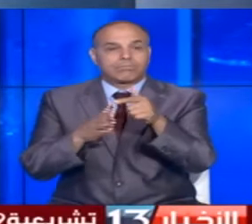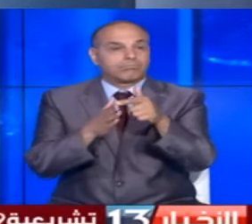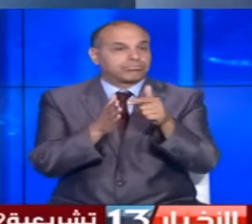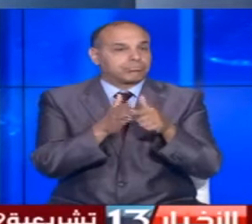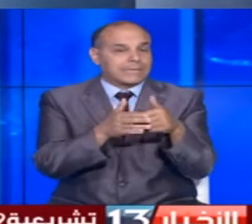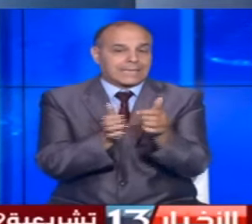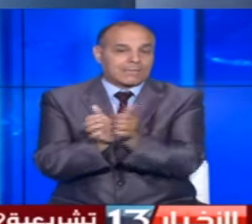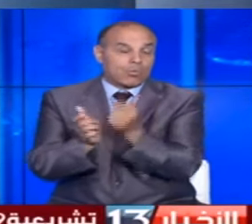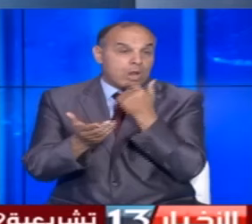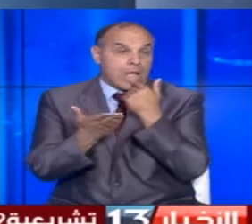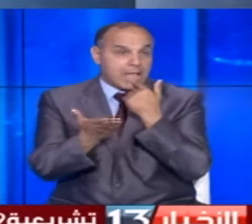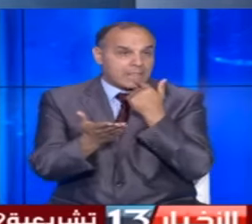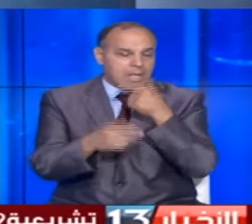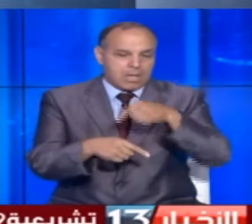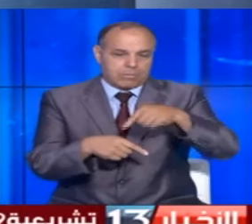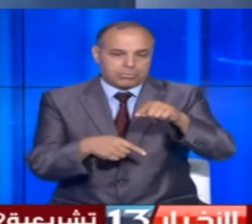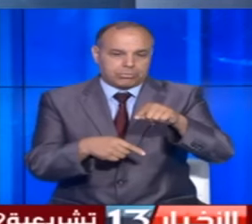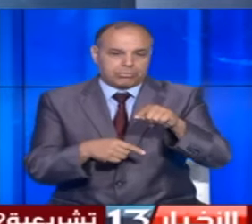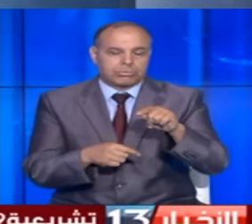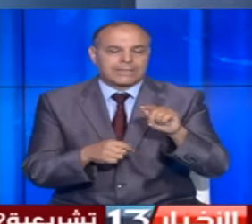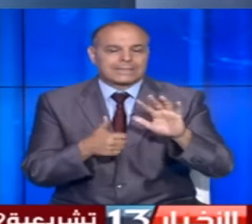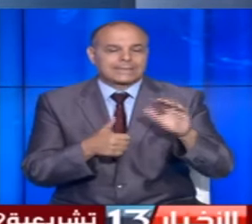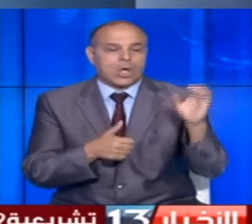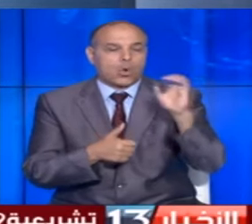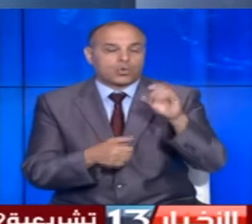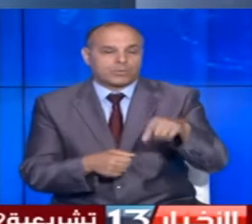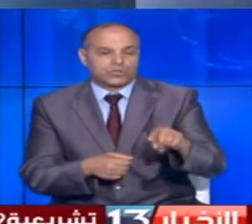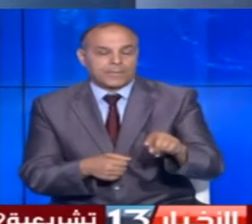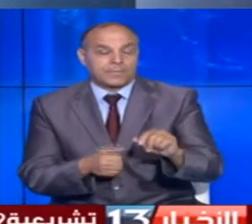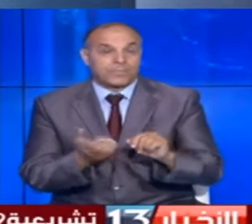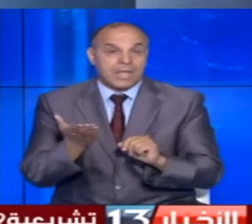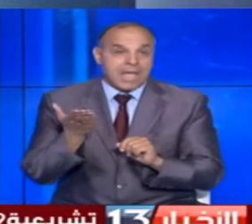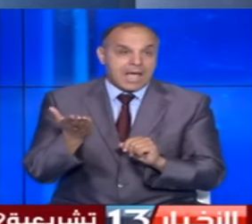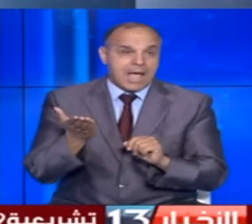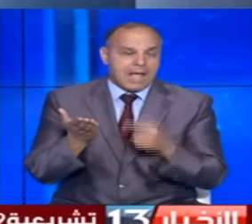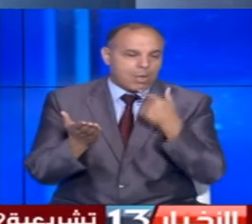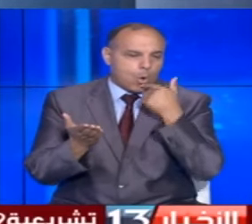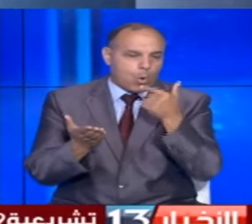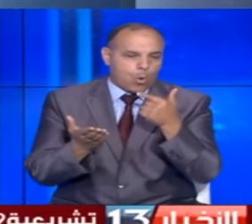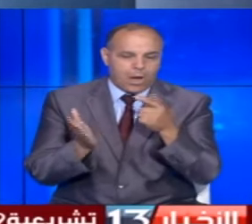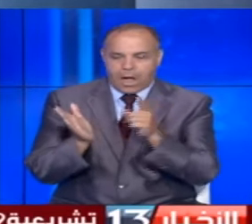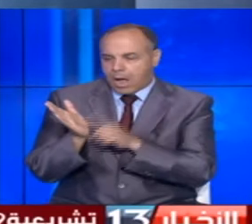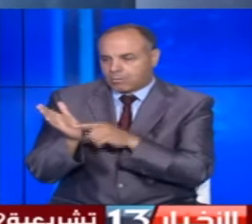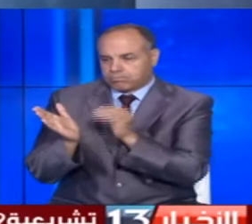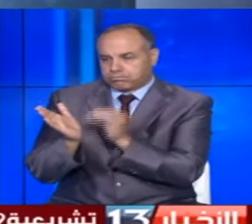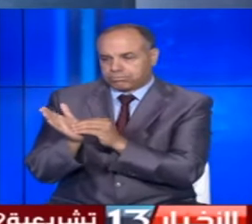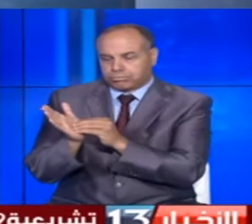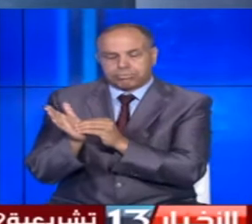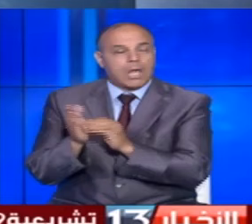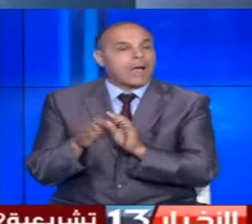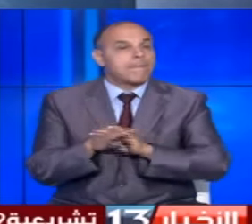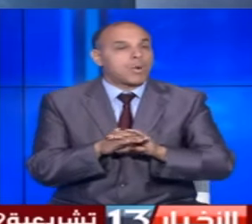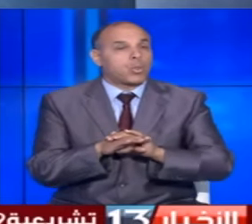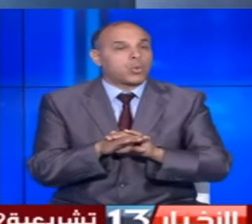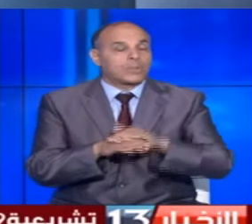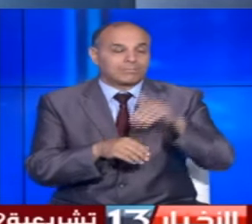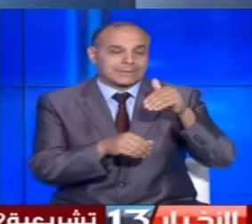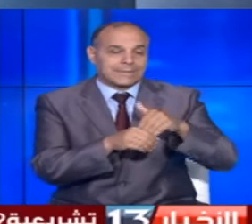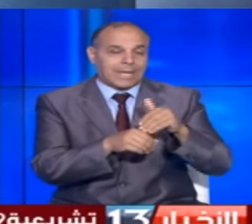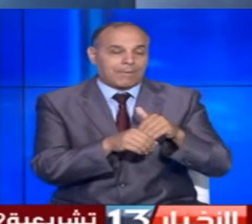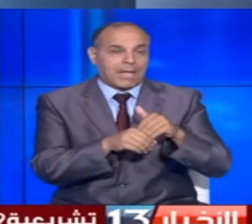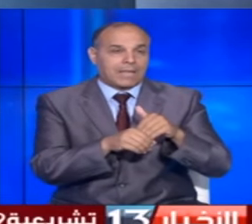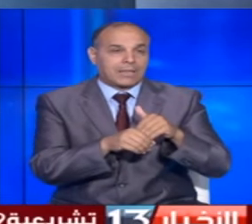التي ستجري اليوم السادس من اكتوبر القادم باعتماد احكام القانون الحالي المتعلق بالانتخابات